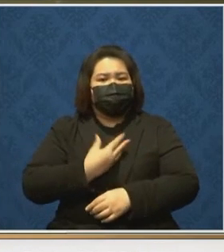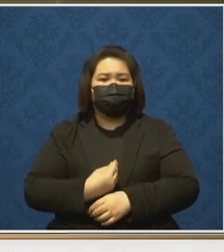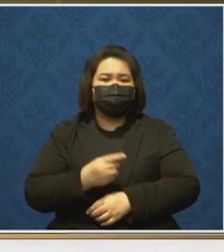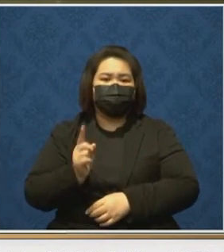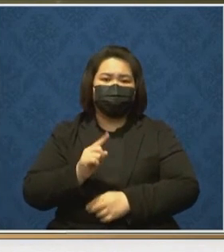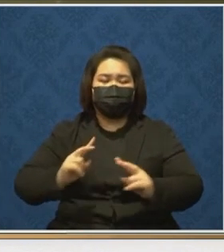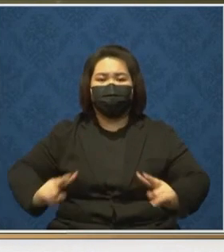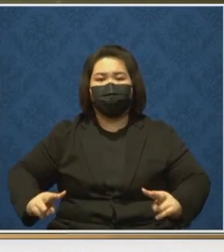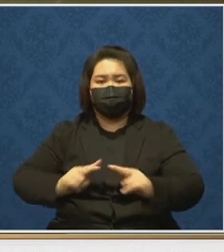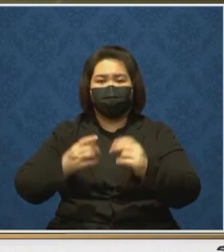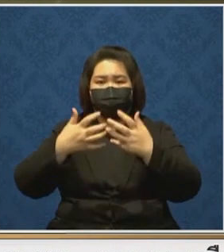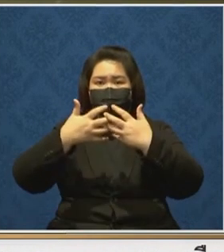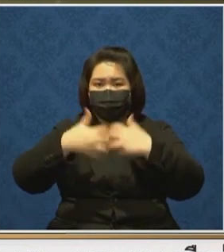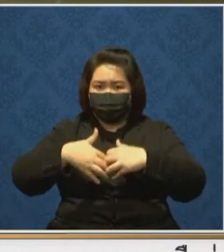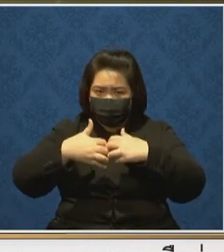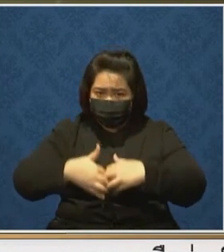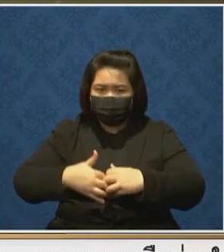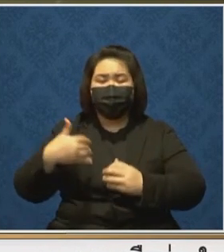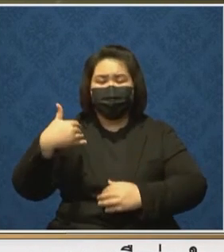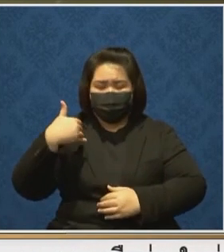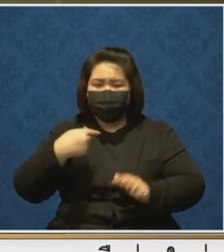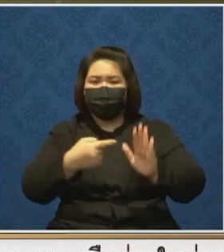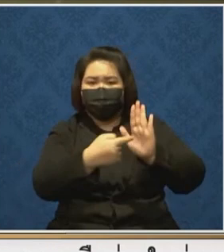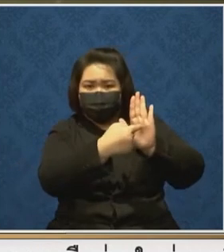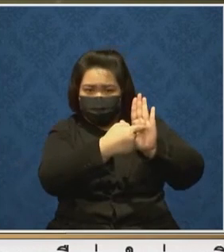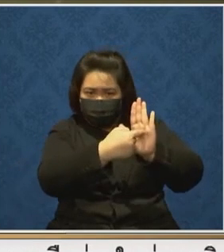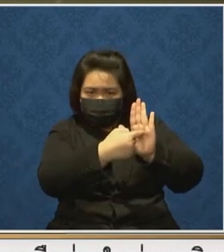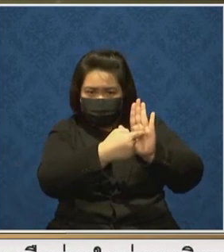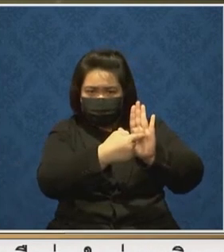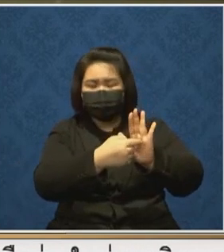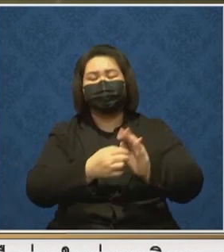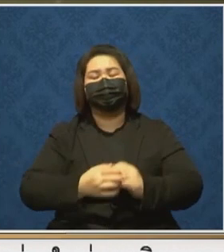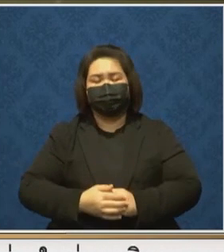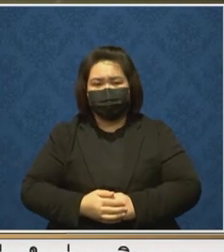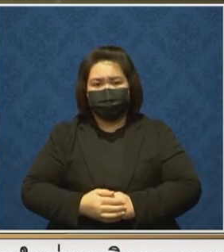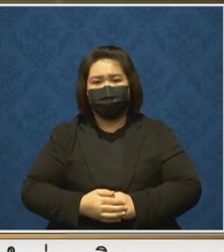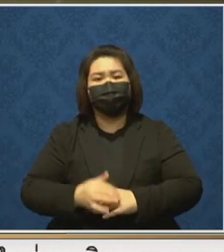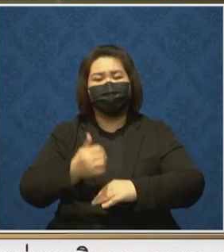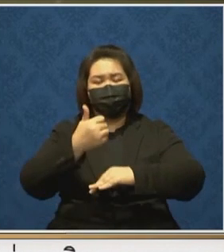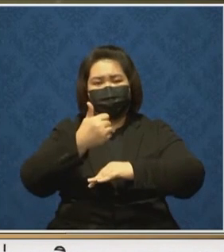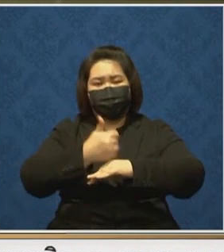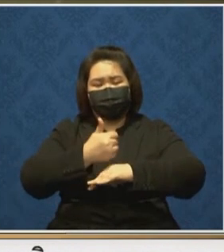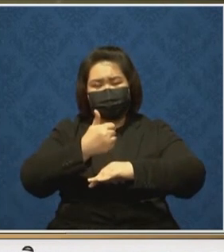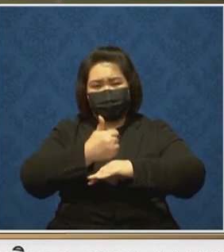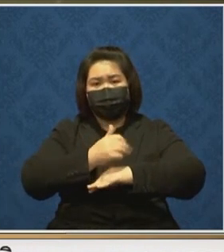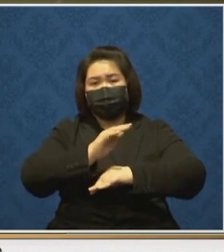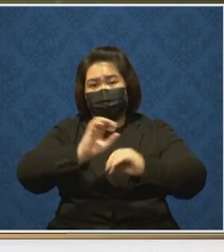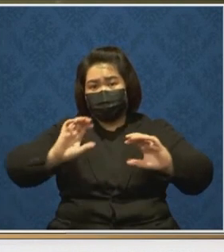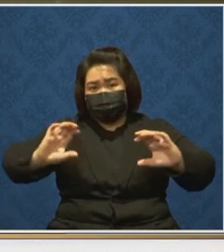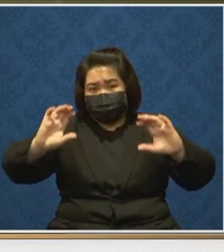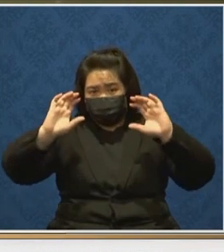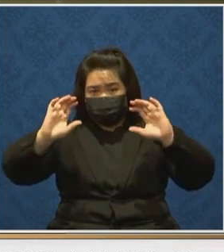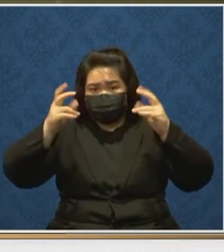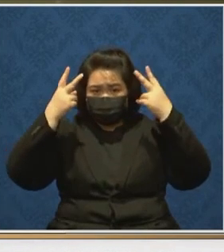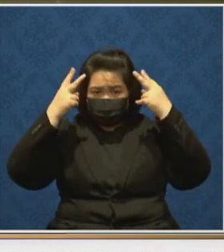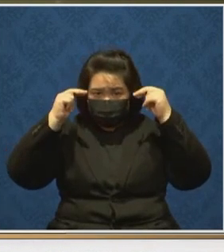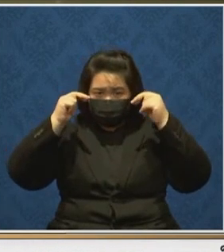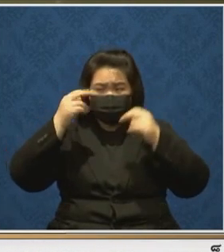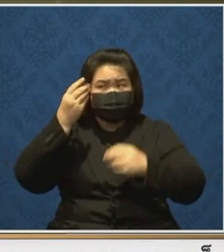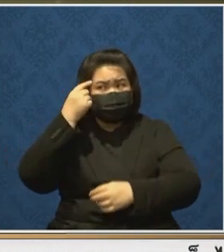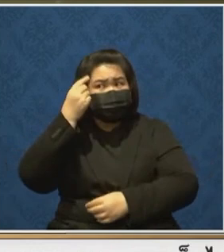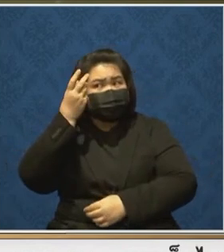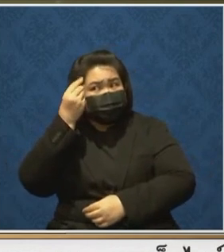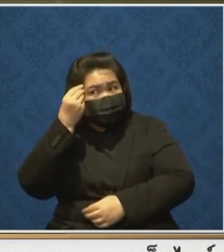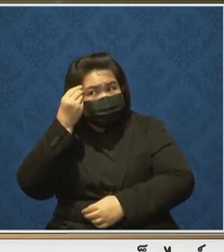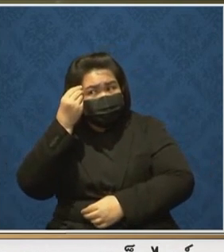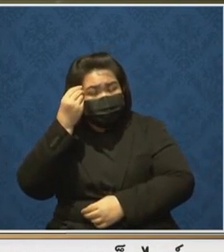สือกระสวงสากรมฉบับนี้ยัได้ชี้เห็นว่ารฐบาลผเอกประยุษอับจนหลทางถขนาดที่ว่ามีความคิดที่จะส